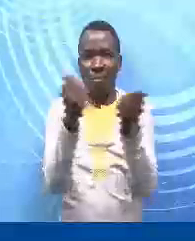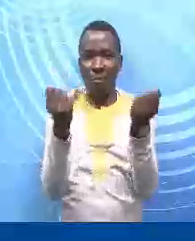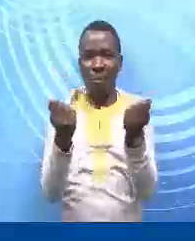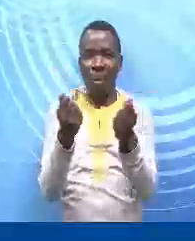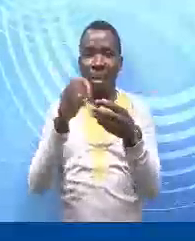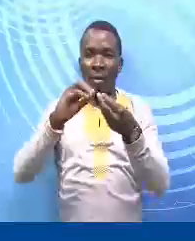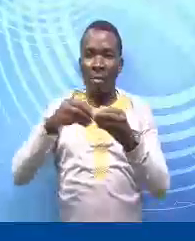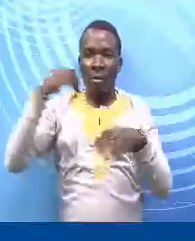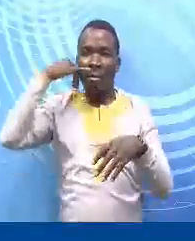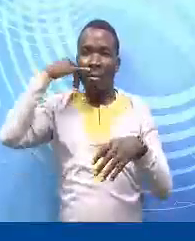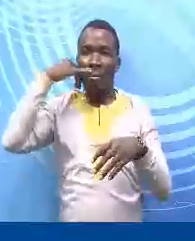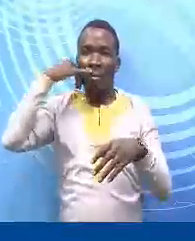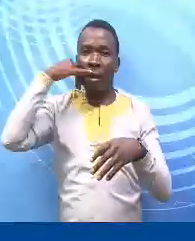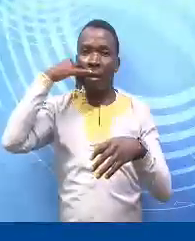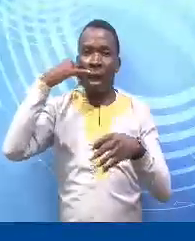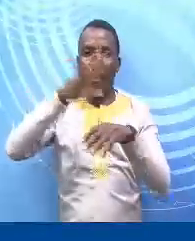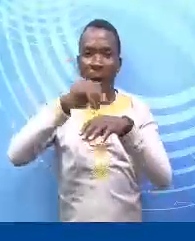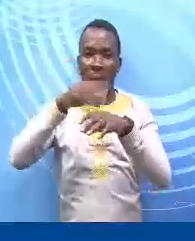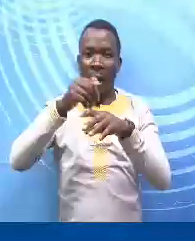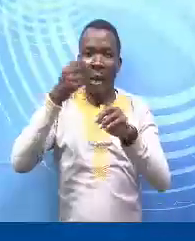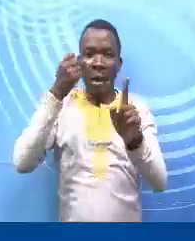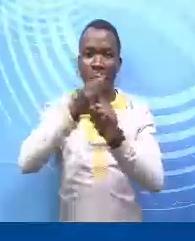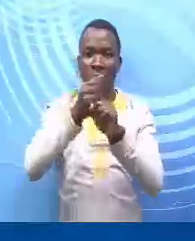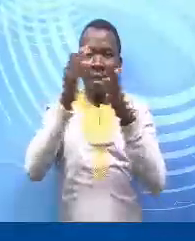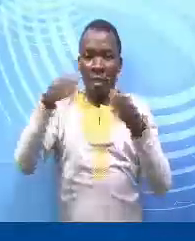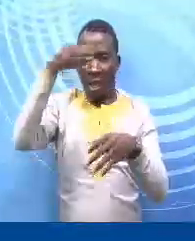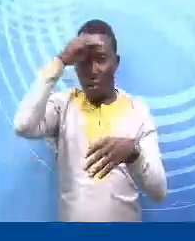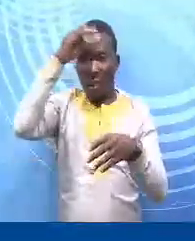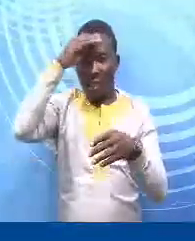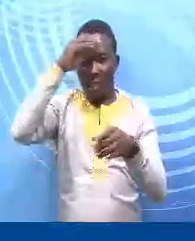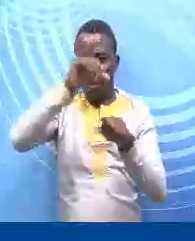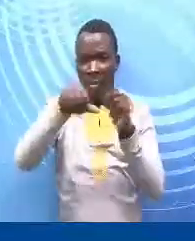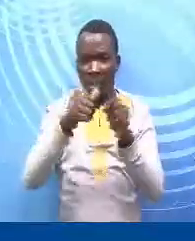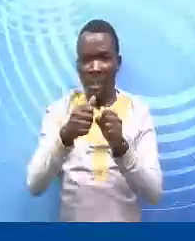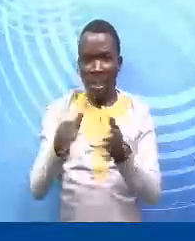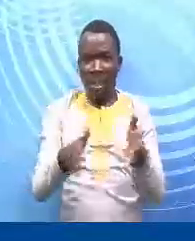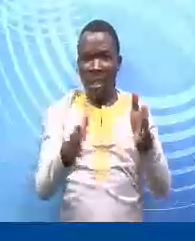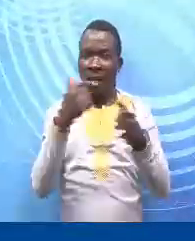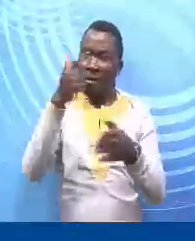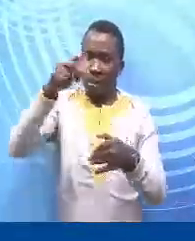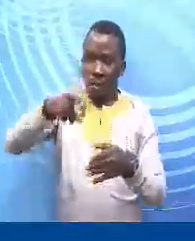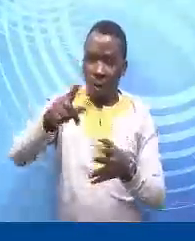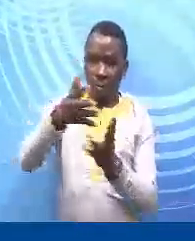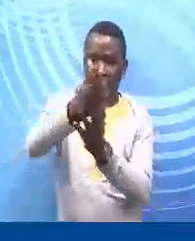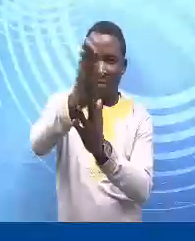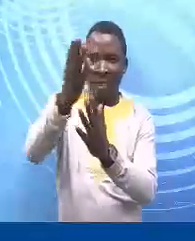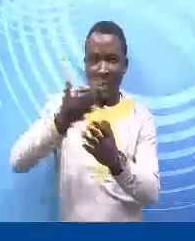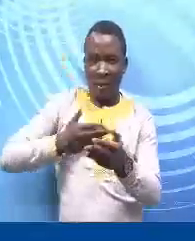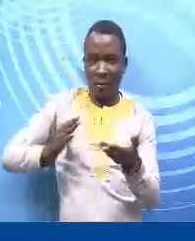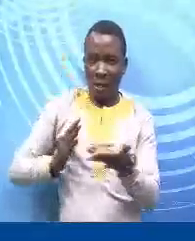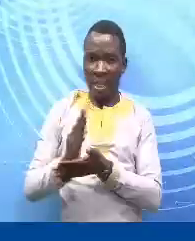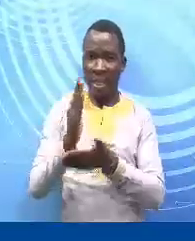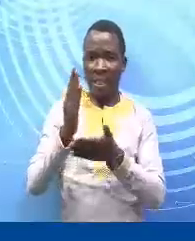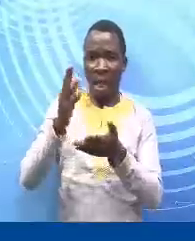wa telefone twahamagaye umuvugizi wa polisi ishami ryo mu muhanda aho yavuze ko umunyamaguru urimo kwambuka muri zebra crossing ari ufite uburenganzira